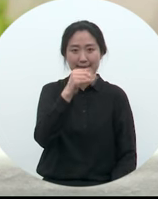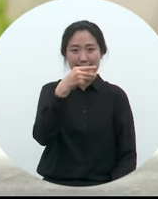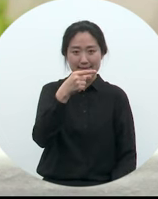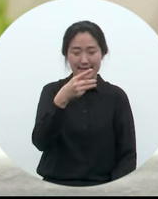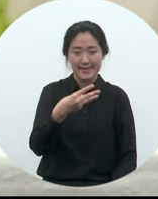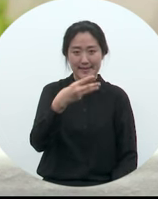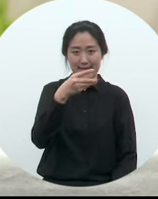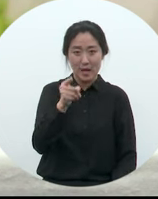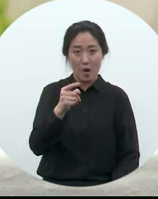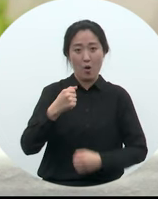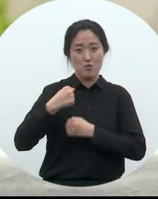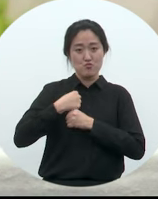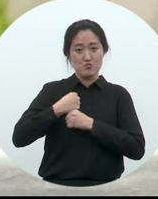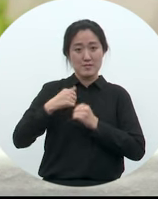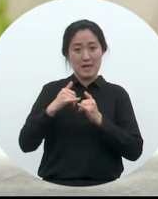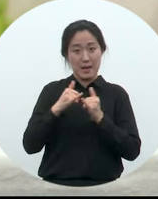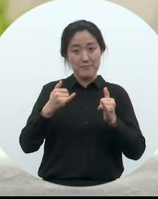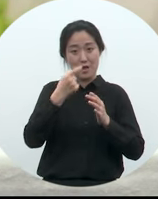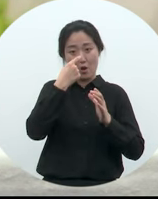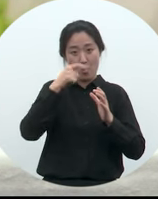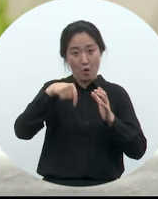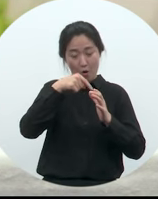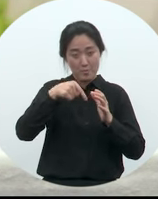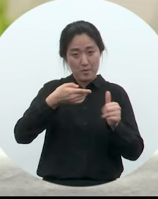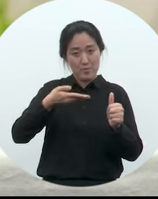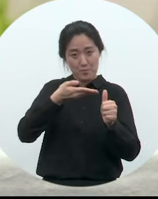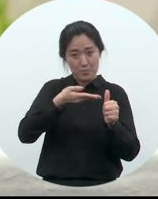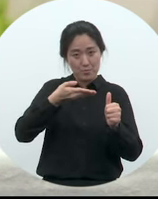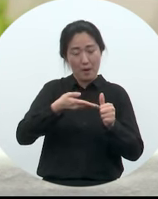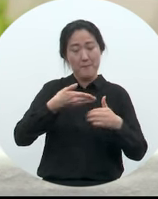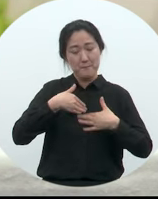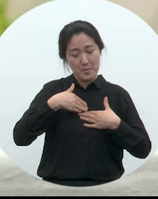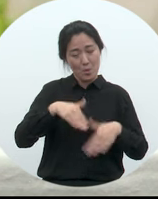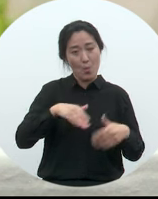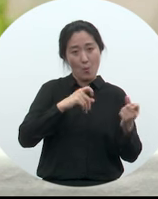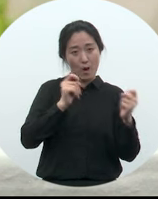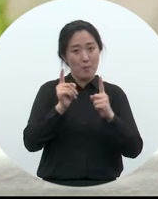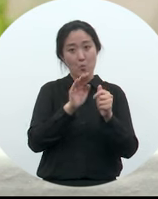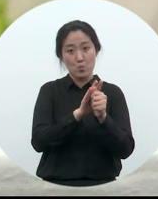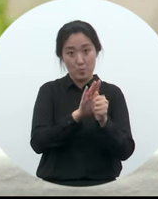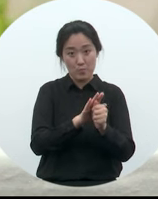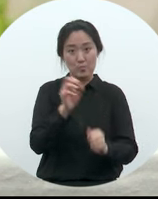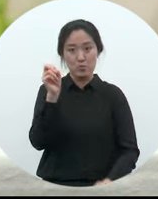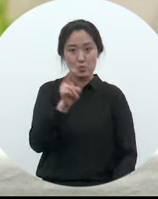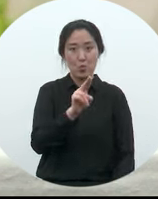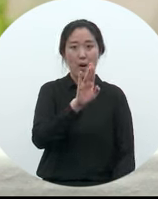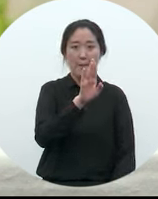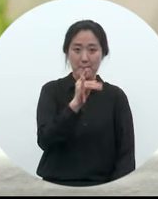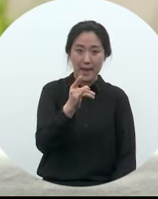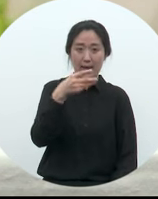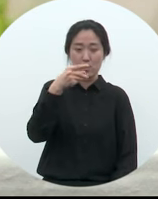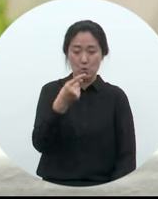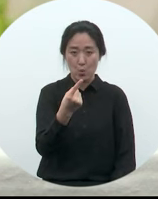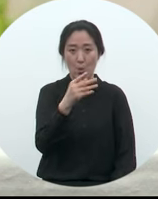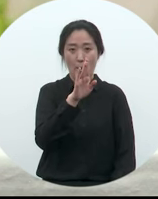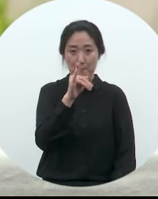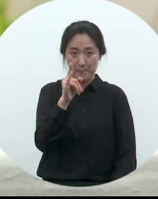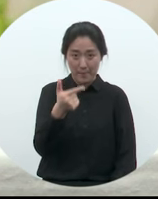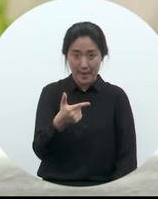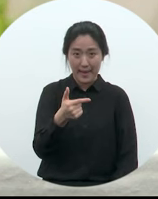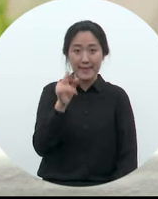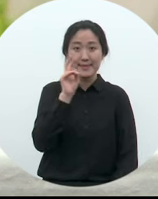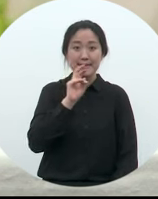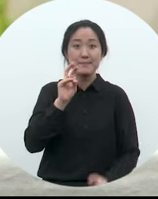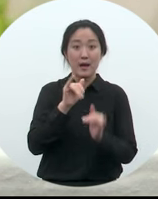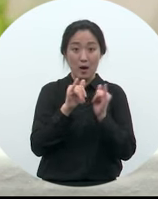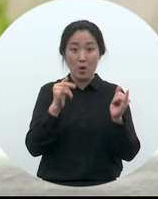경우에는 병사들에게 피로를 풀기 위해서 커피를 먹였고요. 음악가 브람스나 베토벤 같은 경우도 커피를 아주